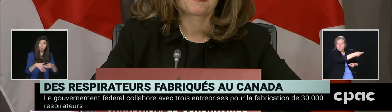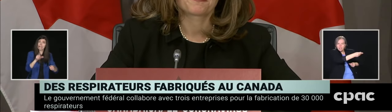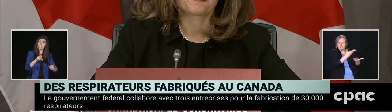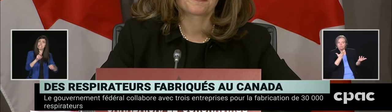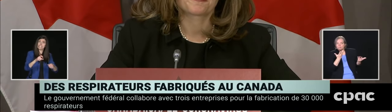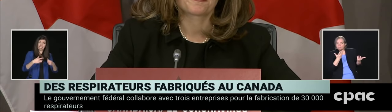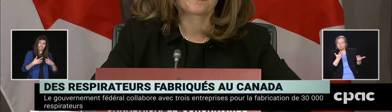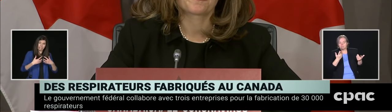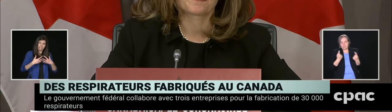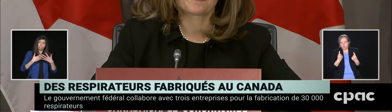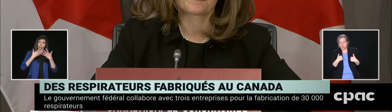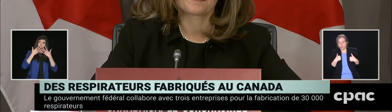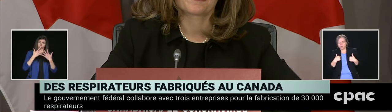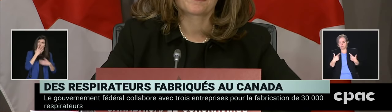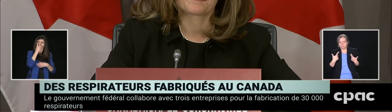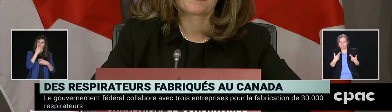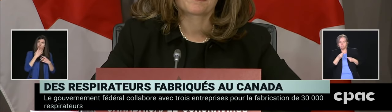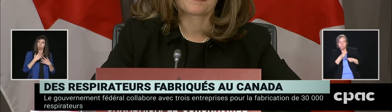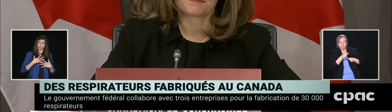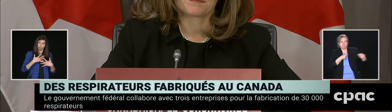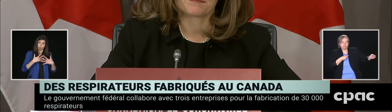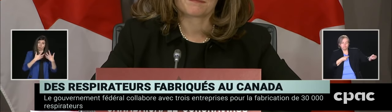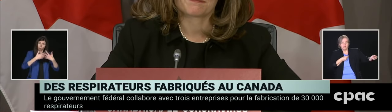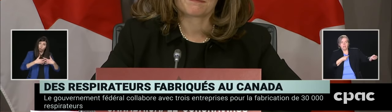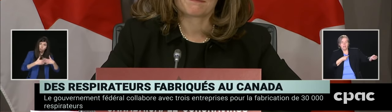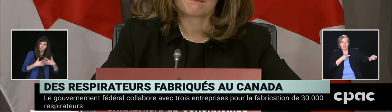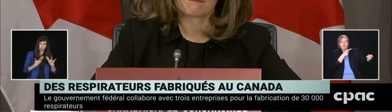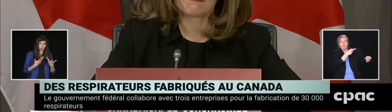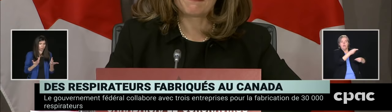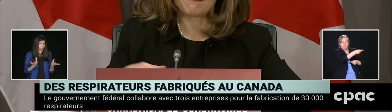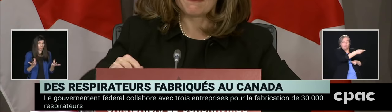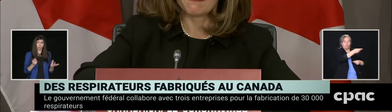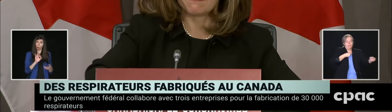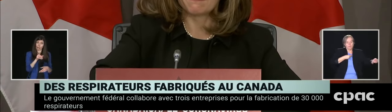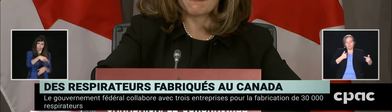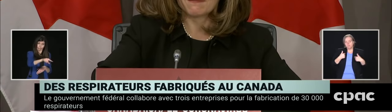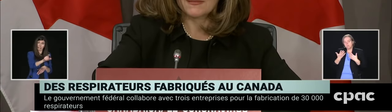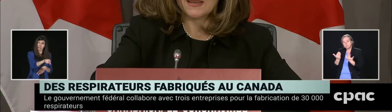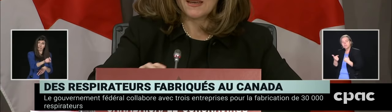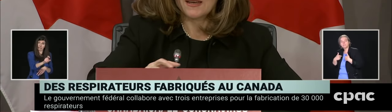nous, en retour, obtenir ce dont on a besoin pour notre personnel médical?